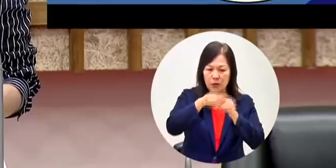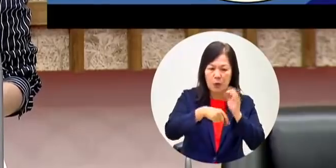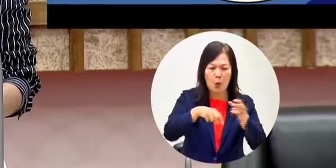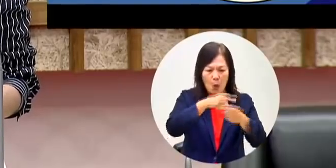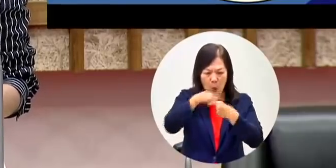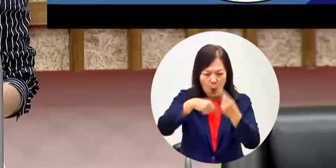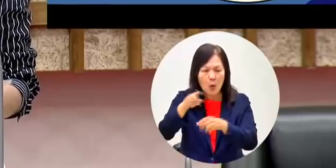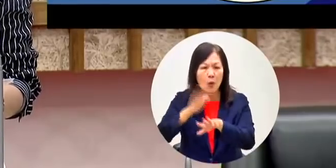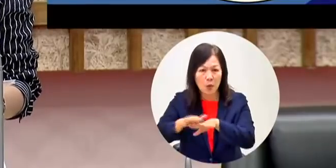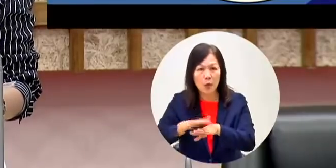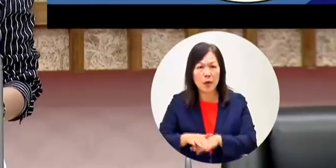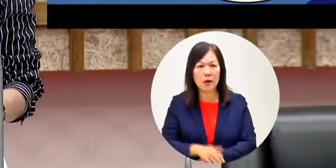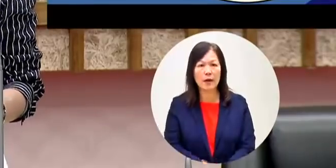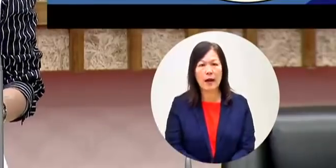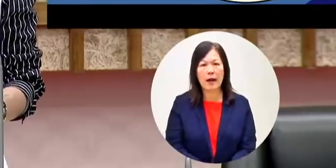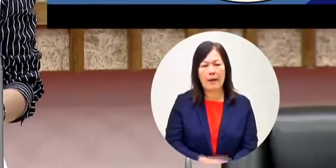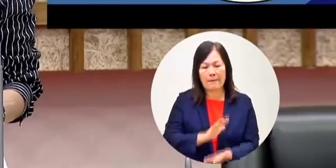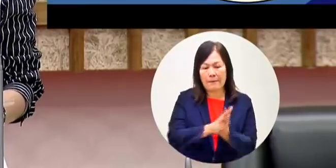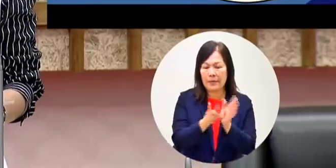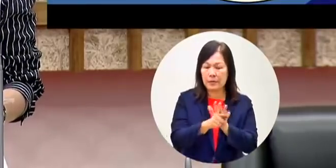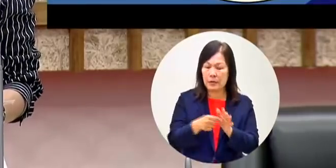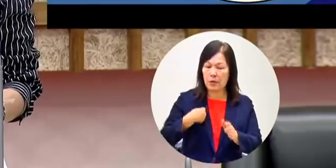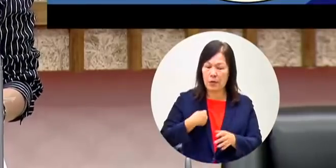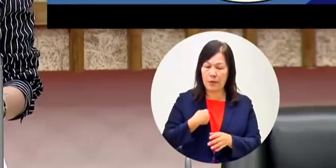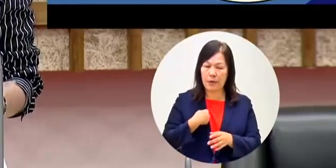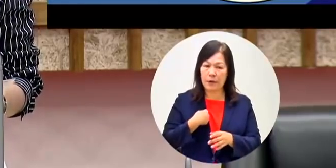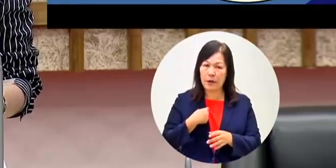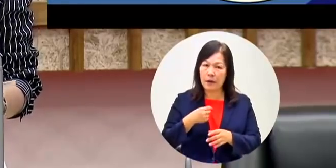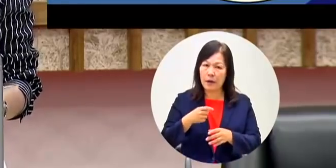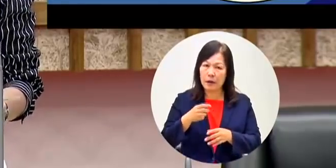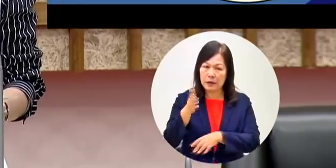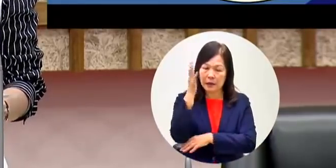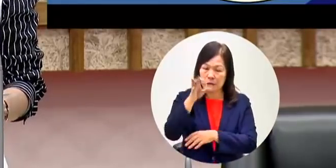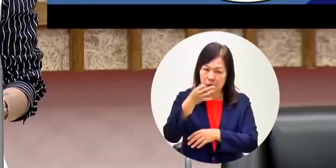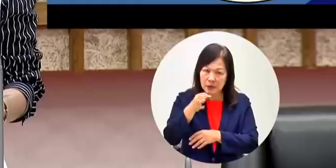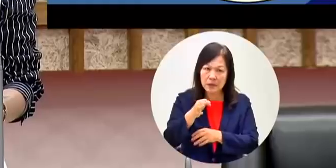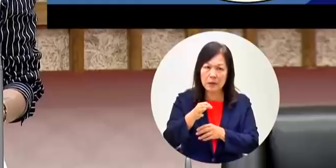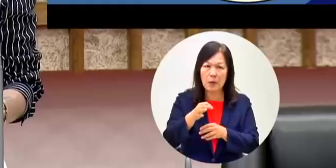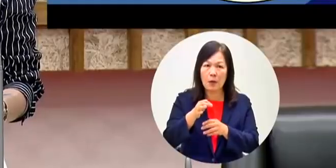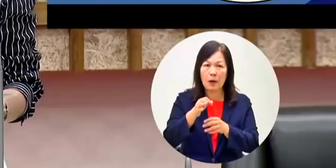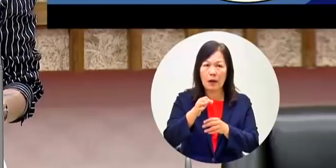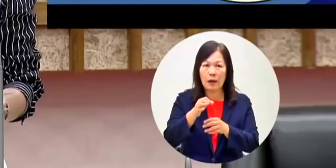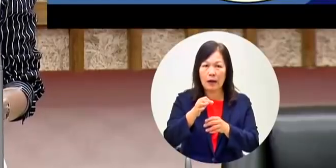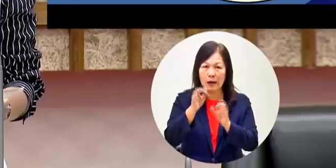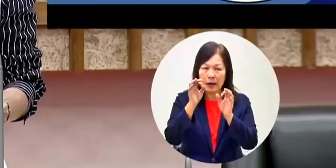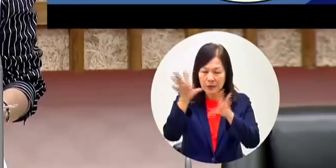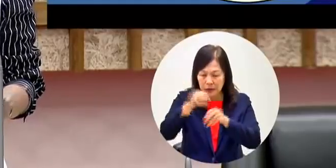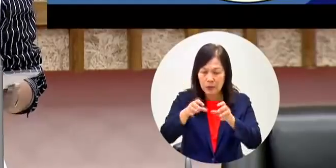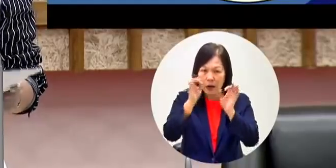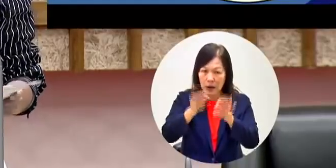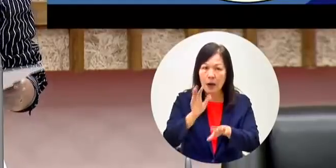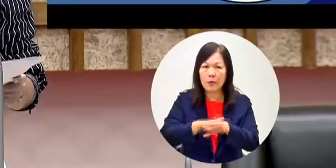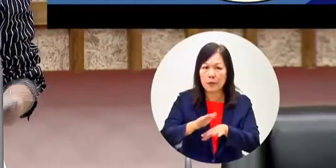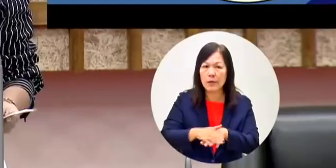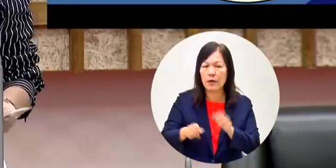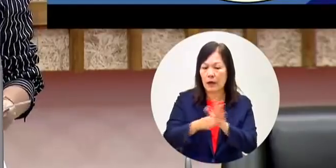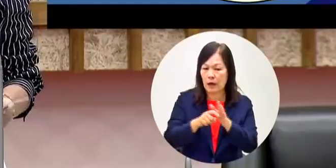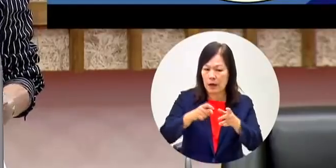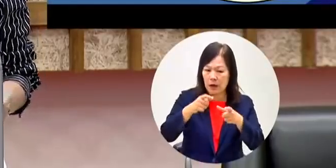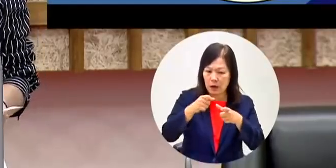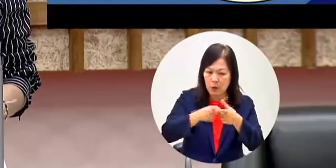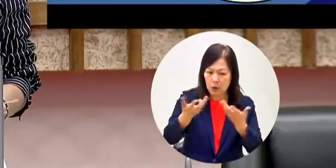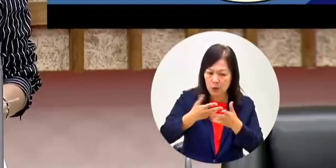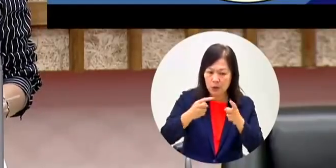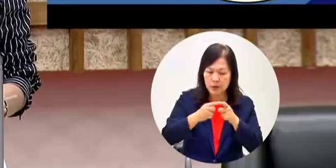一些公共的一些成本，影响的是我们公务人员的人心士气，还有造成恐